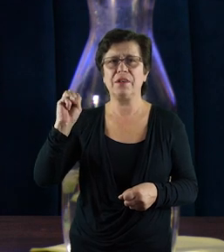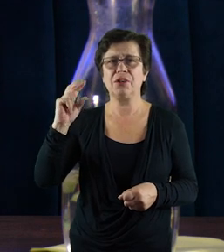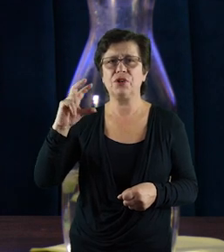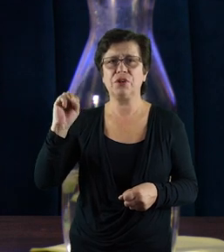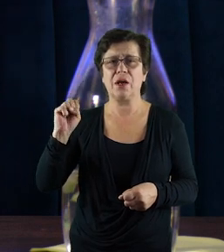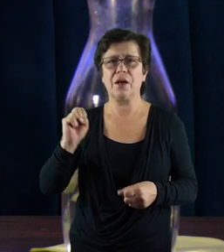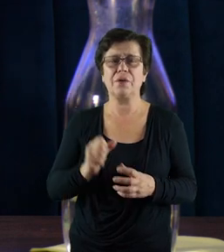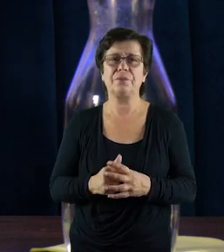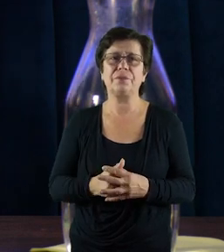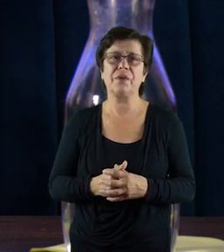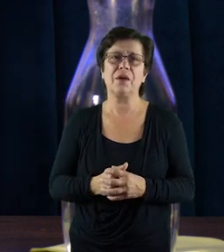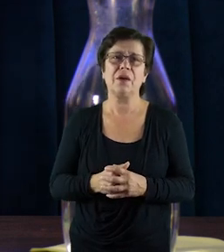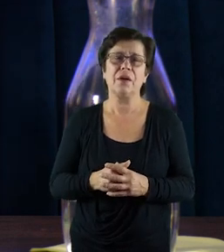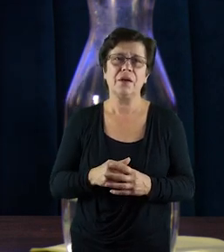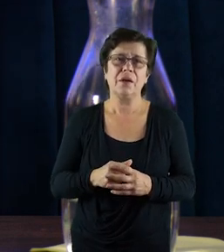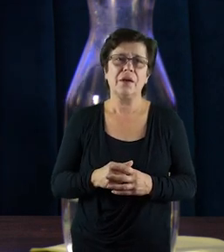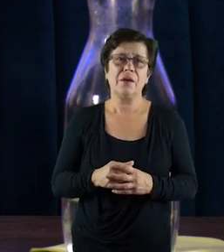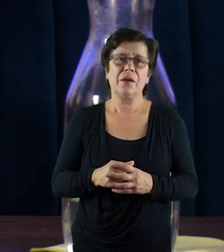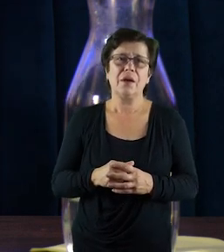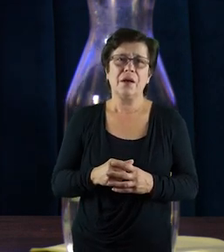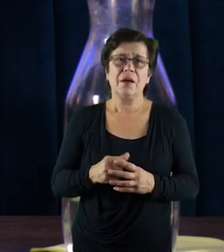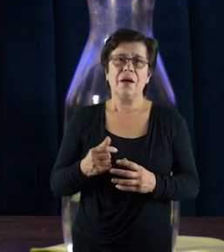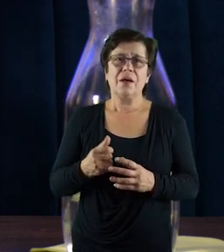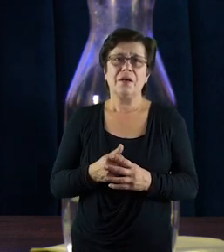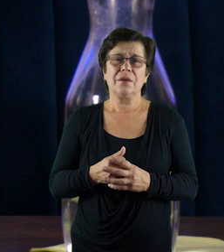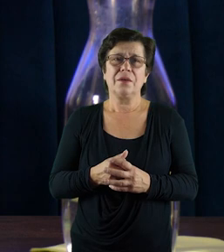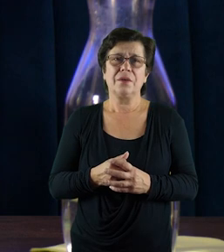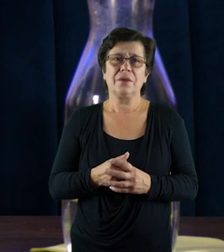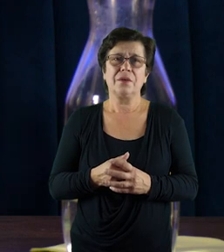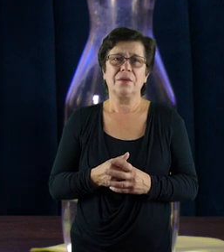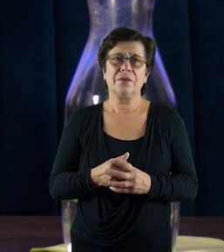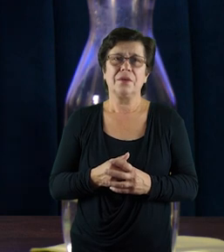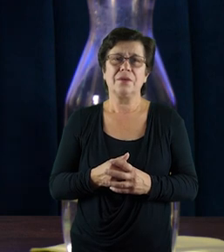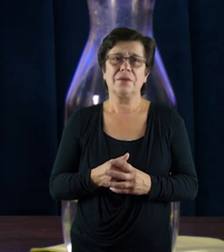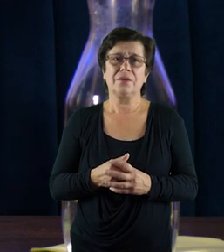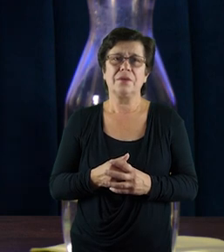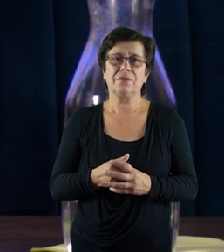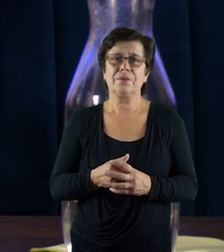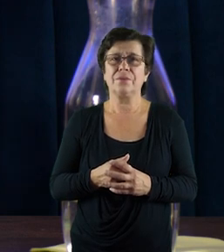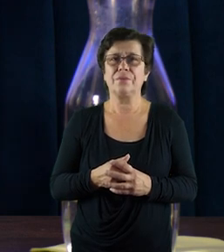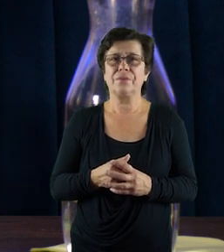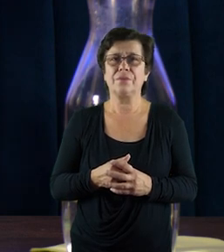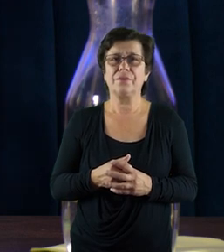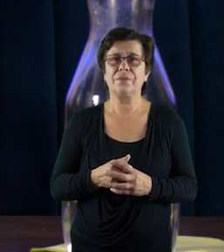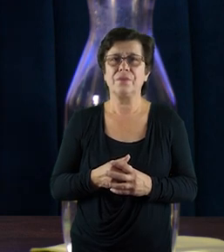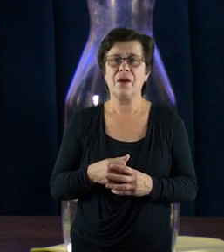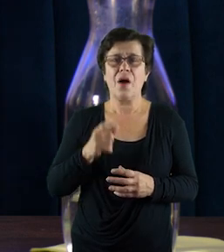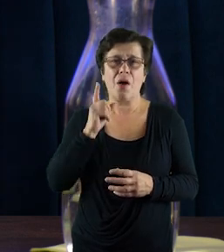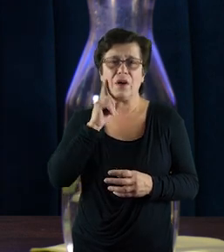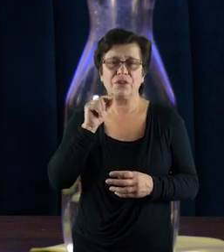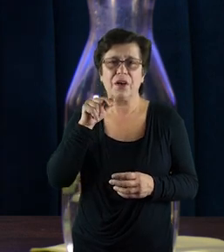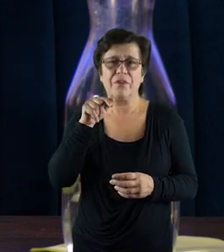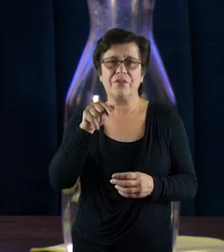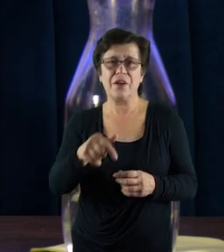metafizyki, właściwie w ogóle jej nie uznawał, nie było tam metafizyki. Natomiast na przykład właśnie w tym wierszu